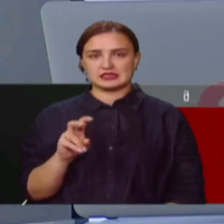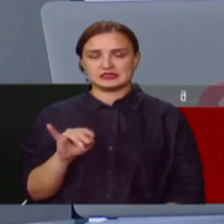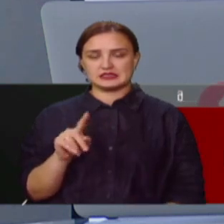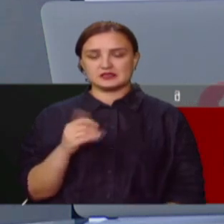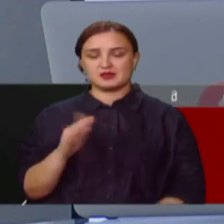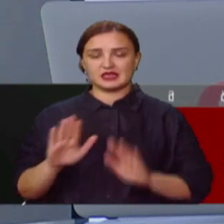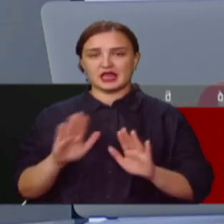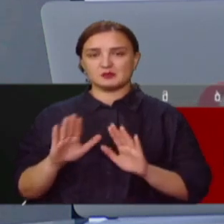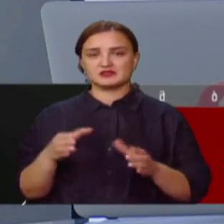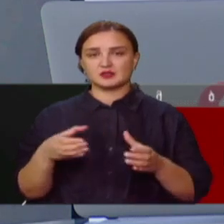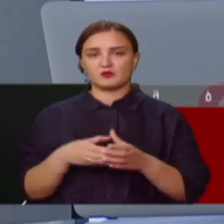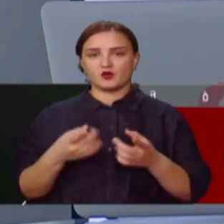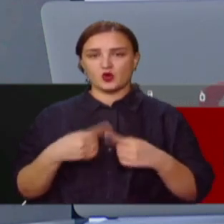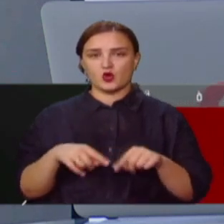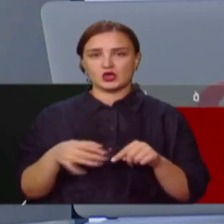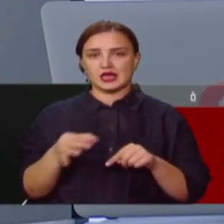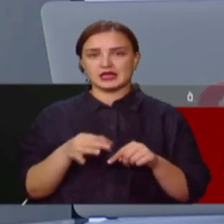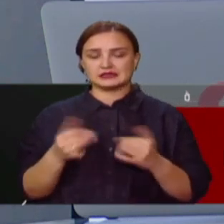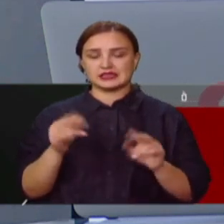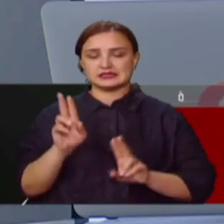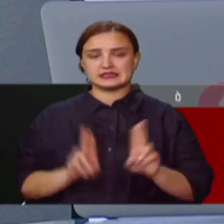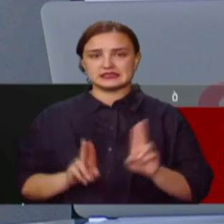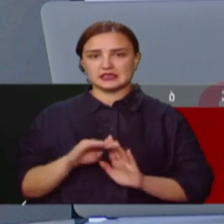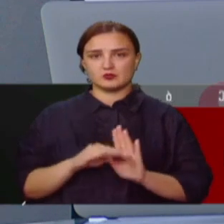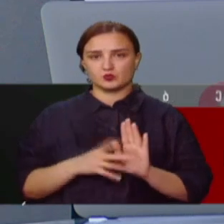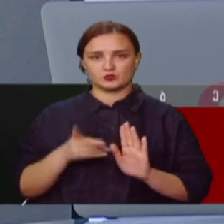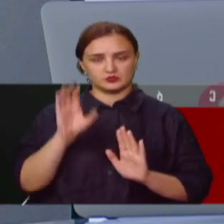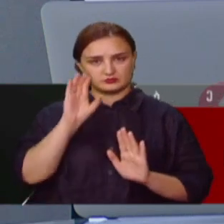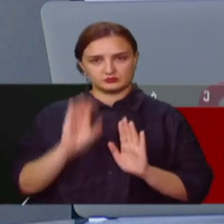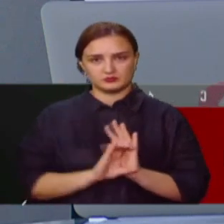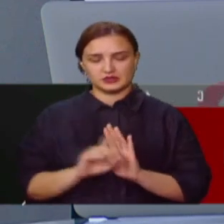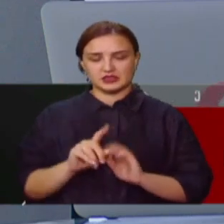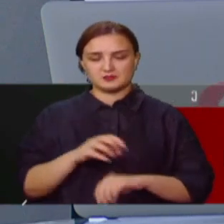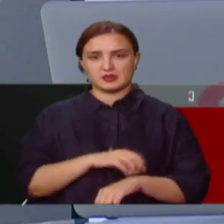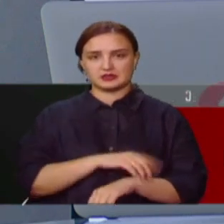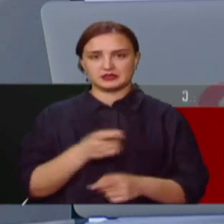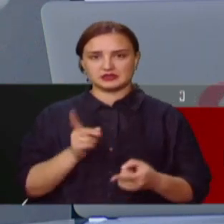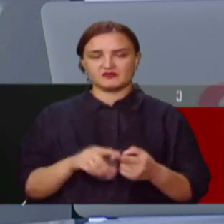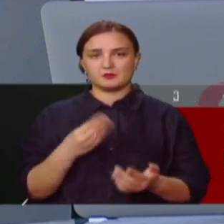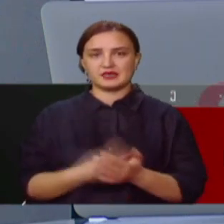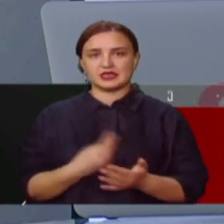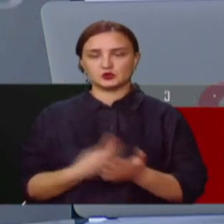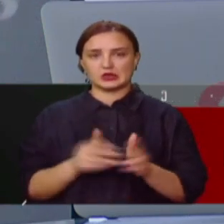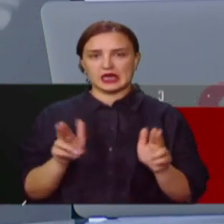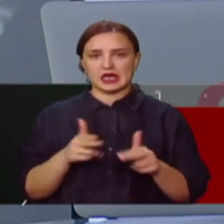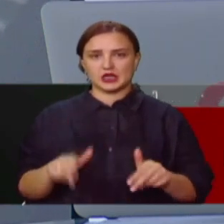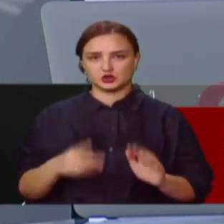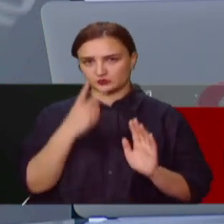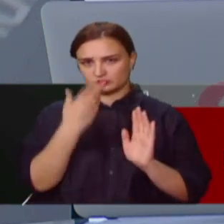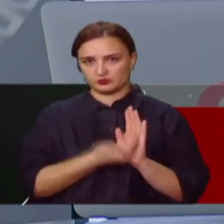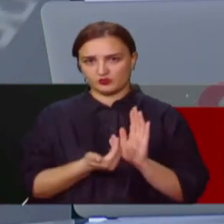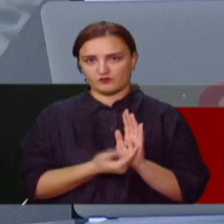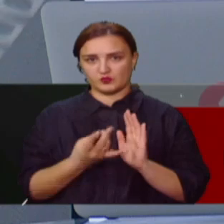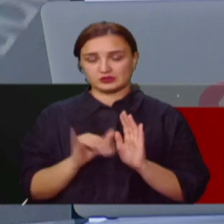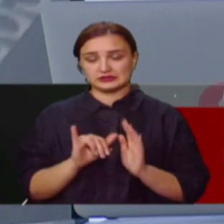მათი ხელმძღვანელობით მოქმედმა ორგანიზაციებმა ახლა ის წესები უნდა დაიცვან, რაც პარტიებზე ვრცელდება, ანუ ფინანსური ანგარიშები უნდა წარადგინონ.